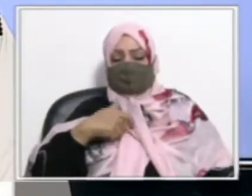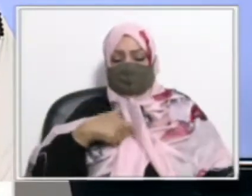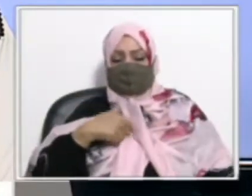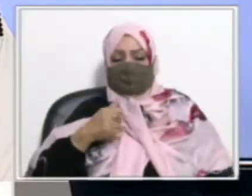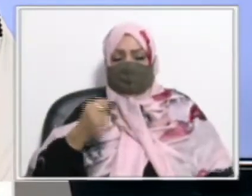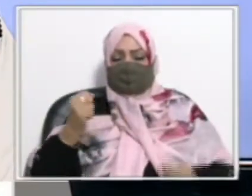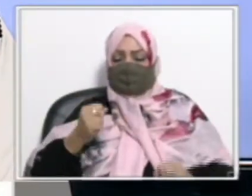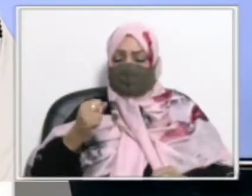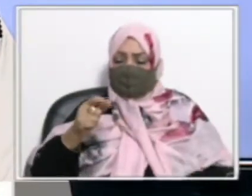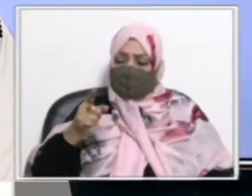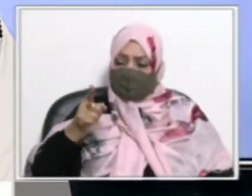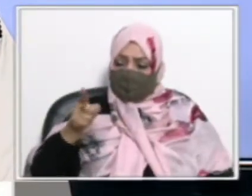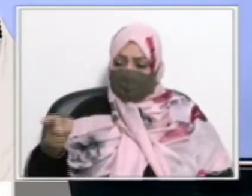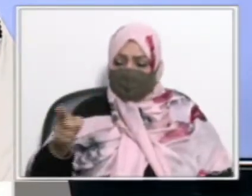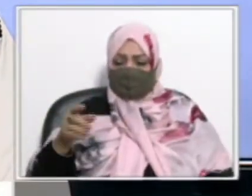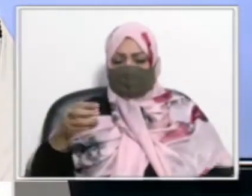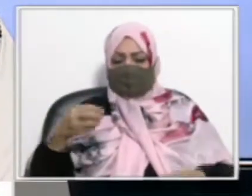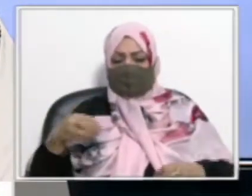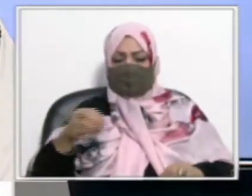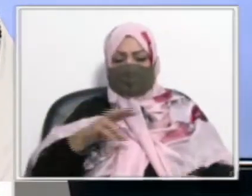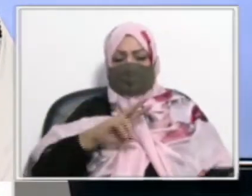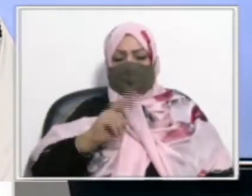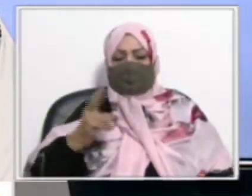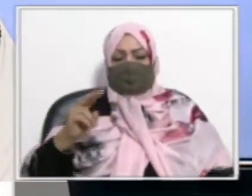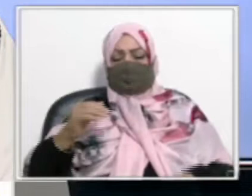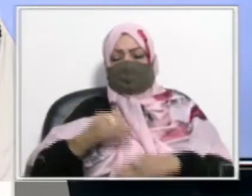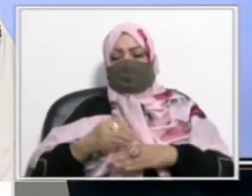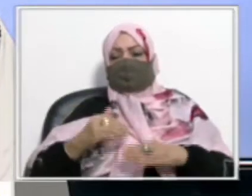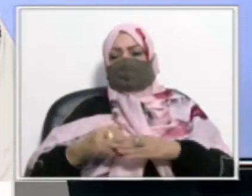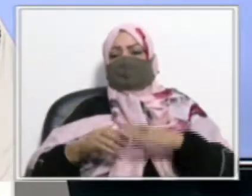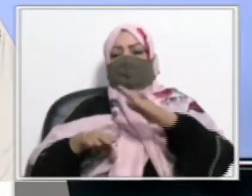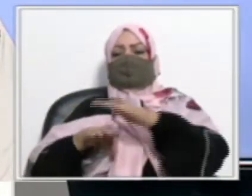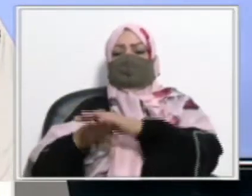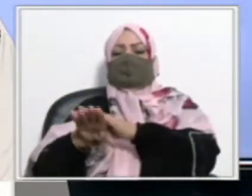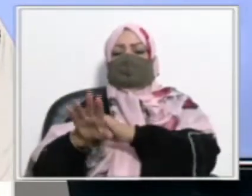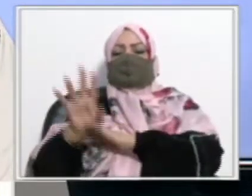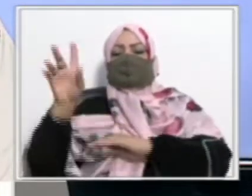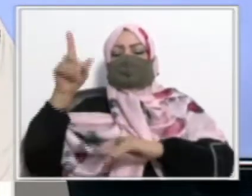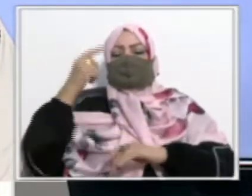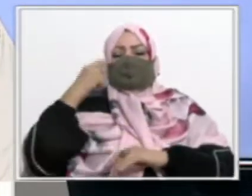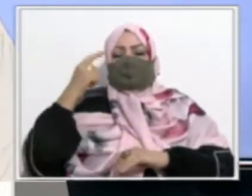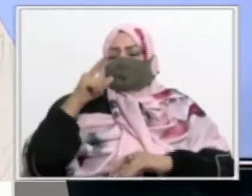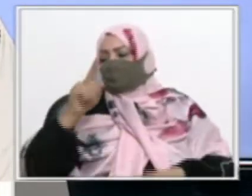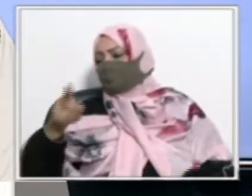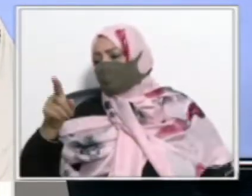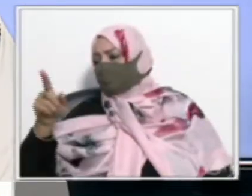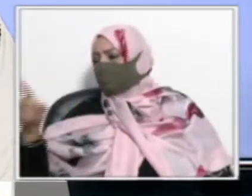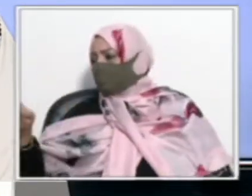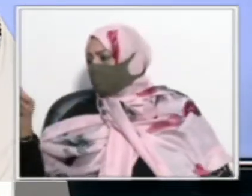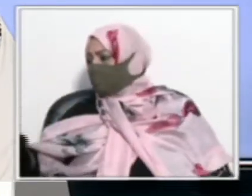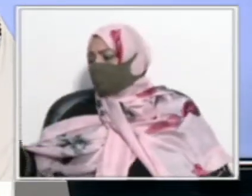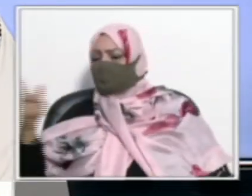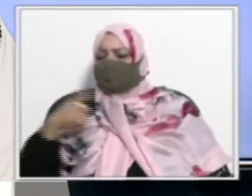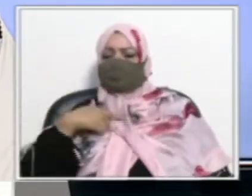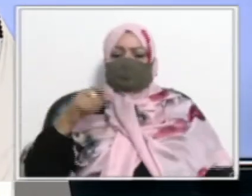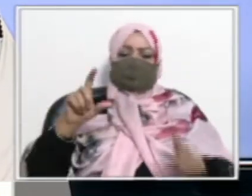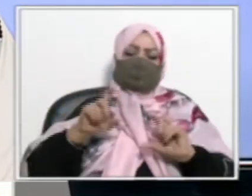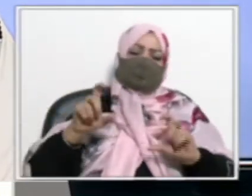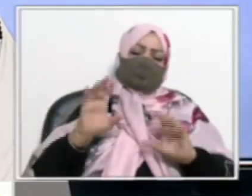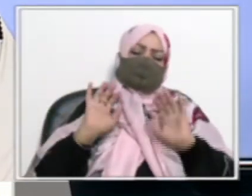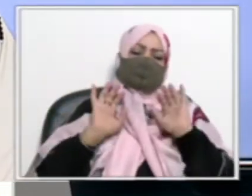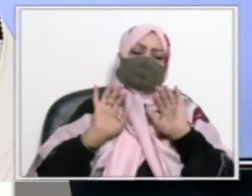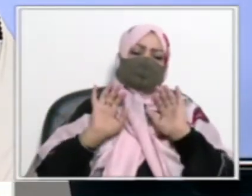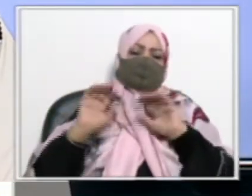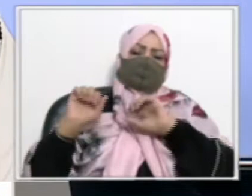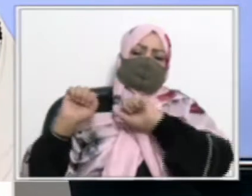العدد وهذه الأطوال فهذا اشتري منه. أما يقول لك برا جيب لي فاتورة مبدئية فأنا أنصح الناس بعدم الإقدام على